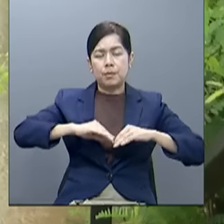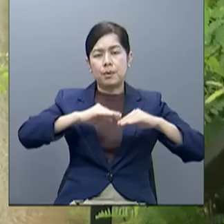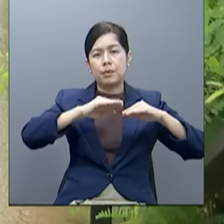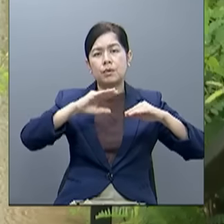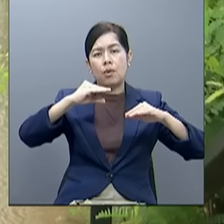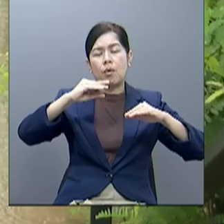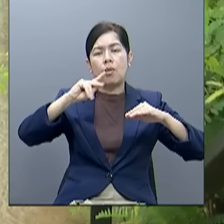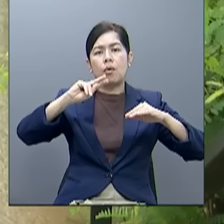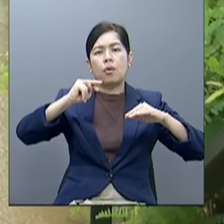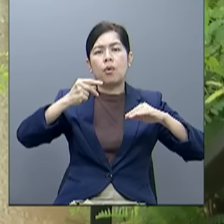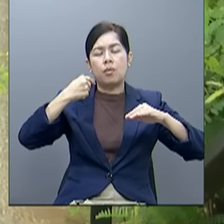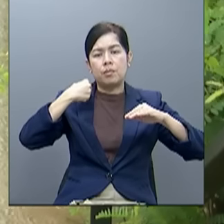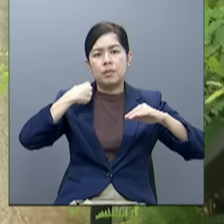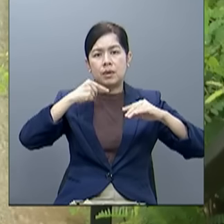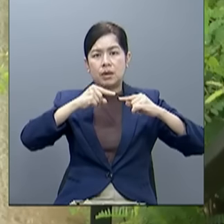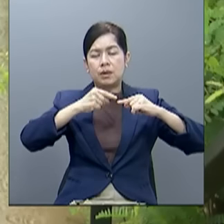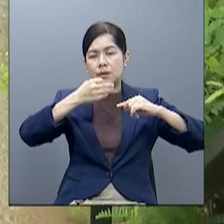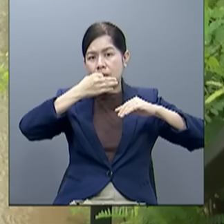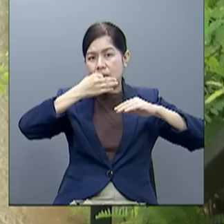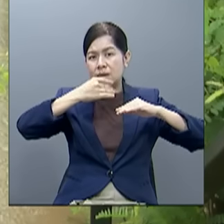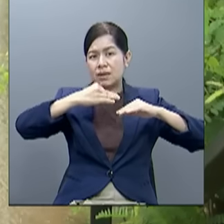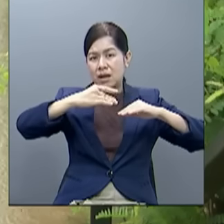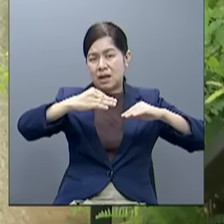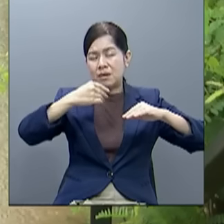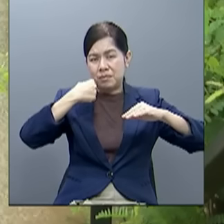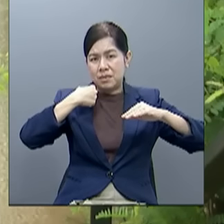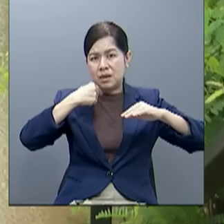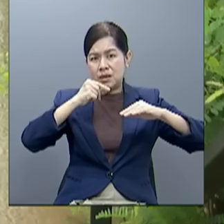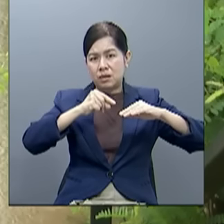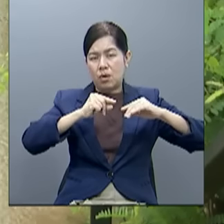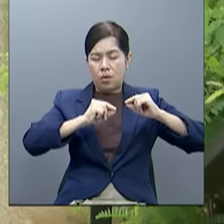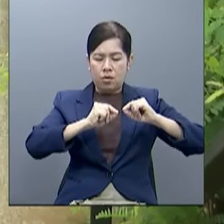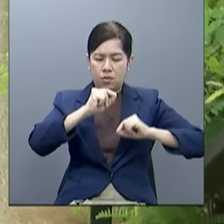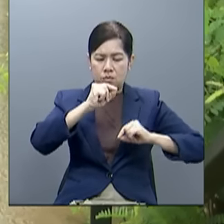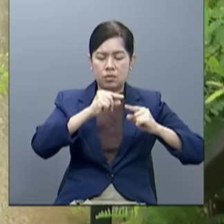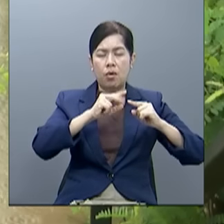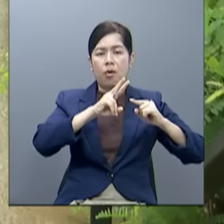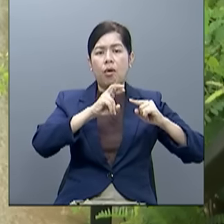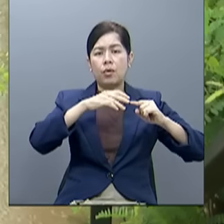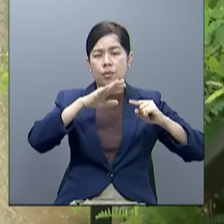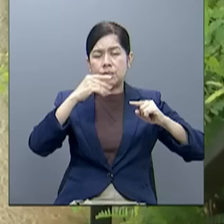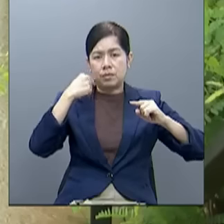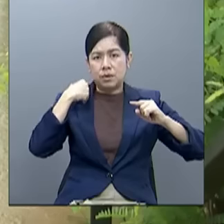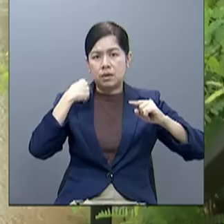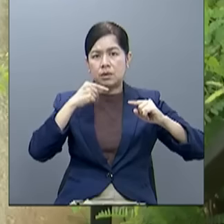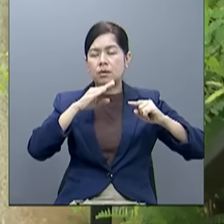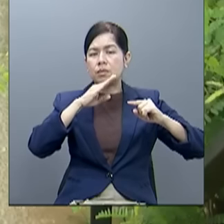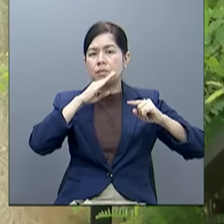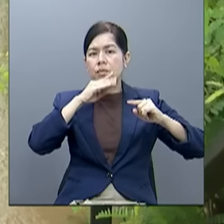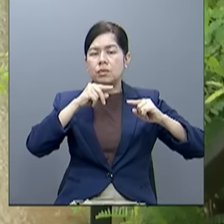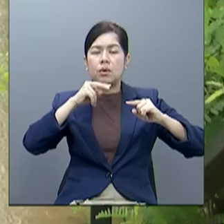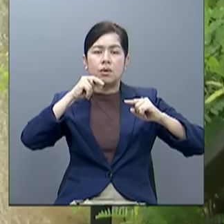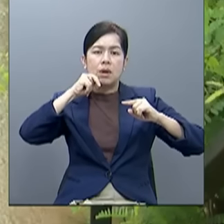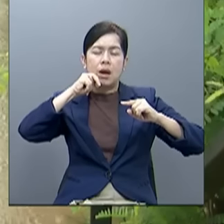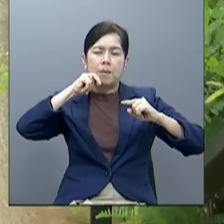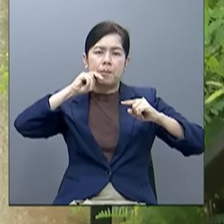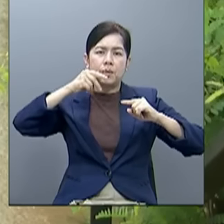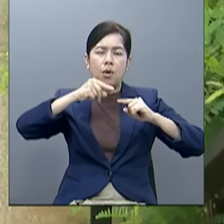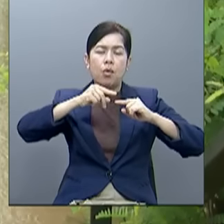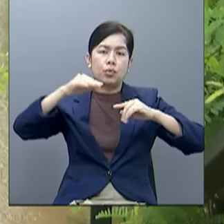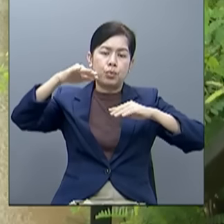อยู่ตั้งอยู่เหนือระดับน้ำทะเลปานกลาง212เมตรค่ะซึ่งเมื่อน้ำโขงจากที่สูงไหลลงสู่ที่ต่ำอย่างรวดเร็วนะคะทำ